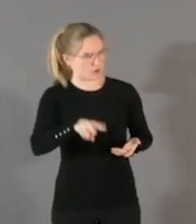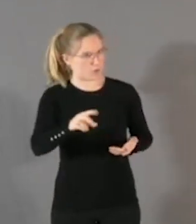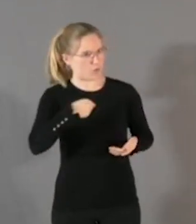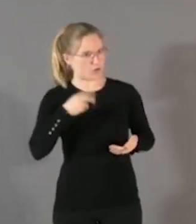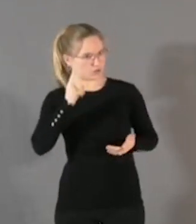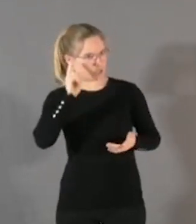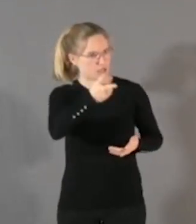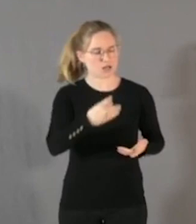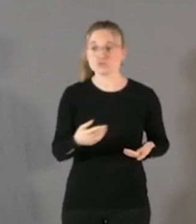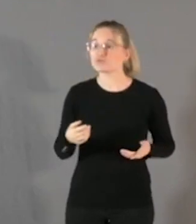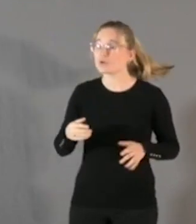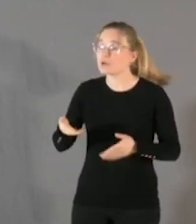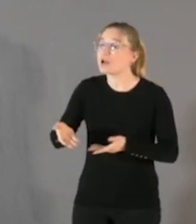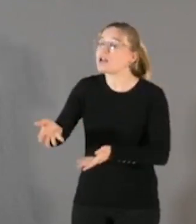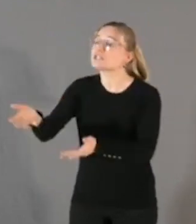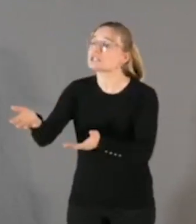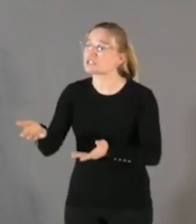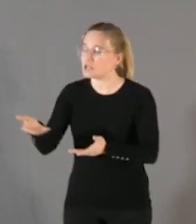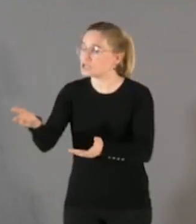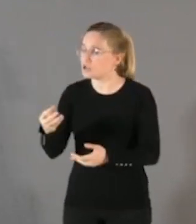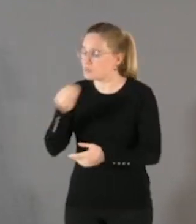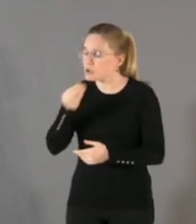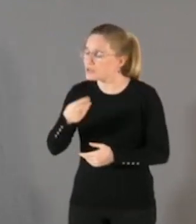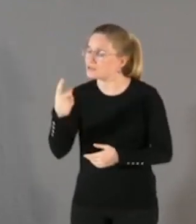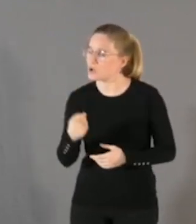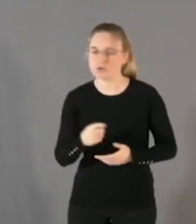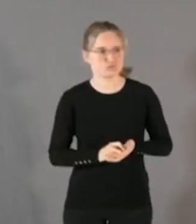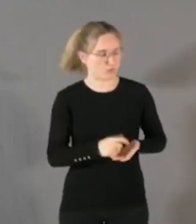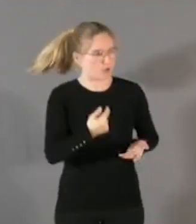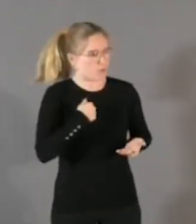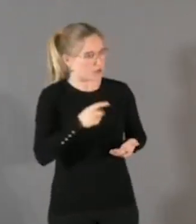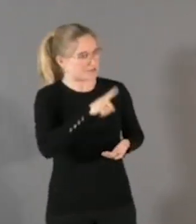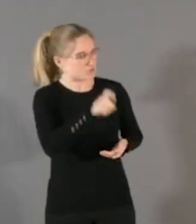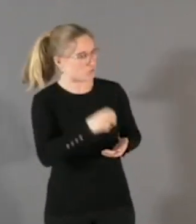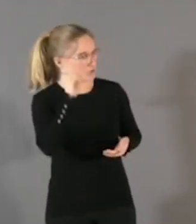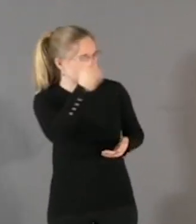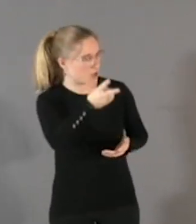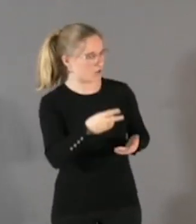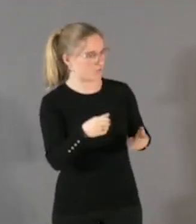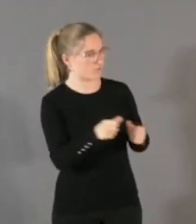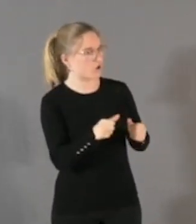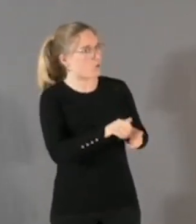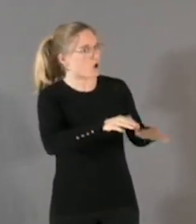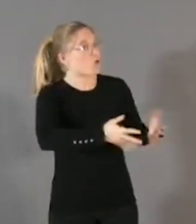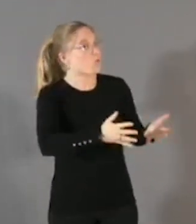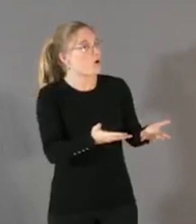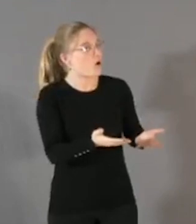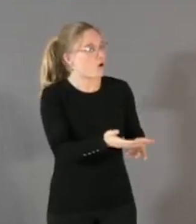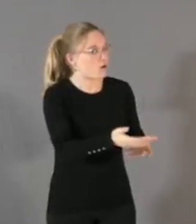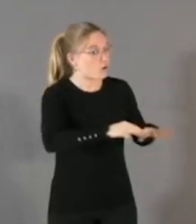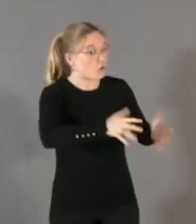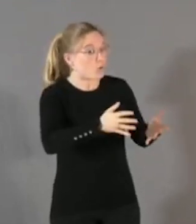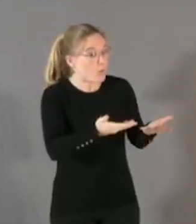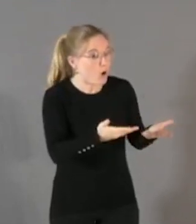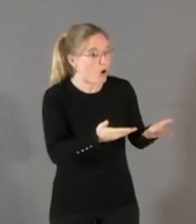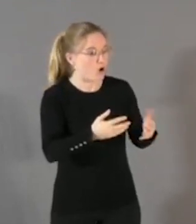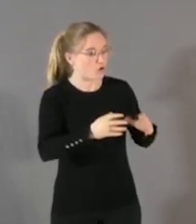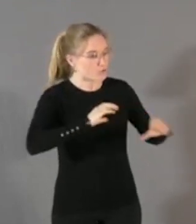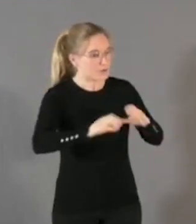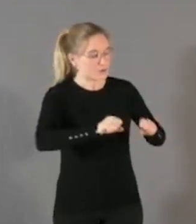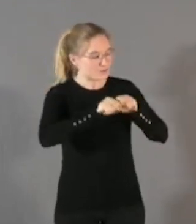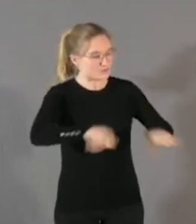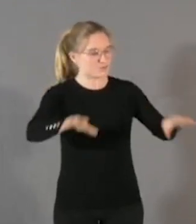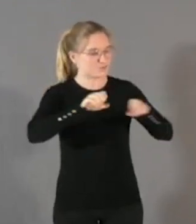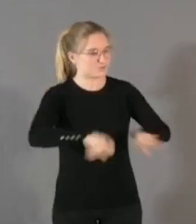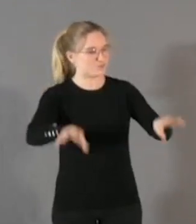plus loin. Vous venez de poser une bonne question. Ma question est très sincère. Qu'est-ce qui se passait? Comment faites-vous avec autant de communication pour que ça nous coûte moins?